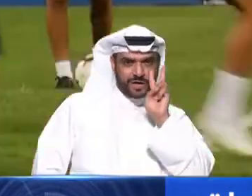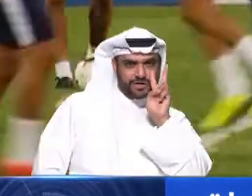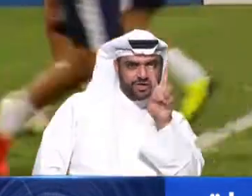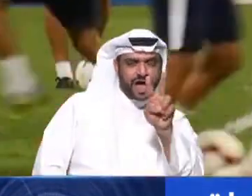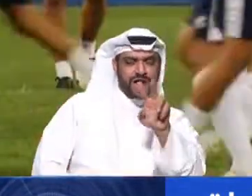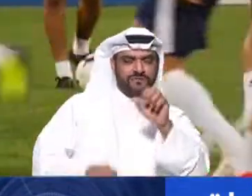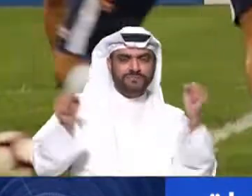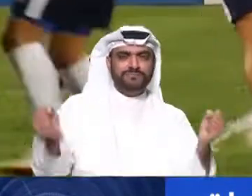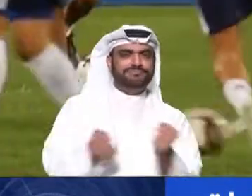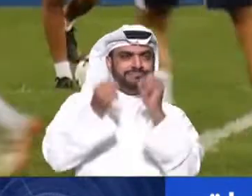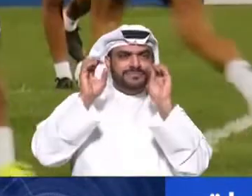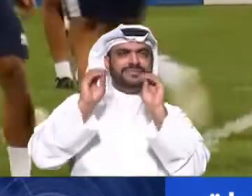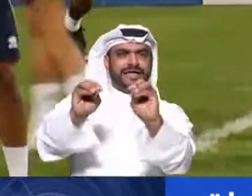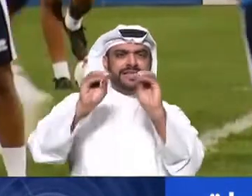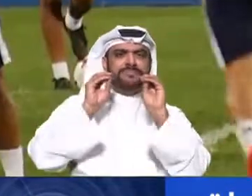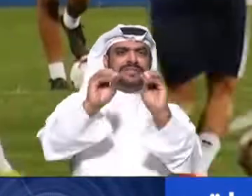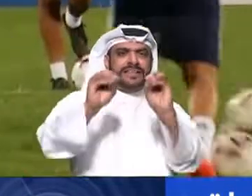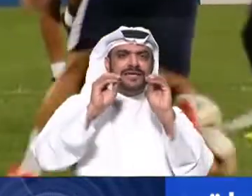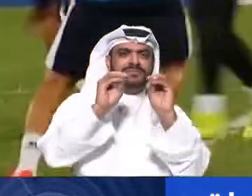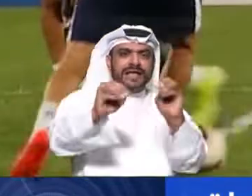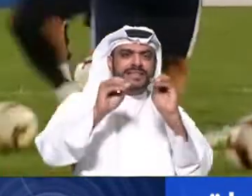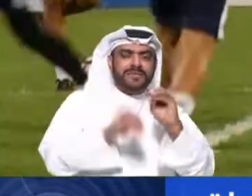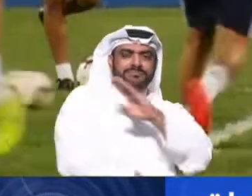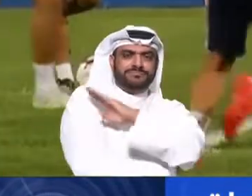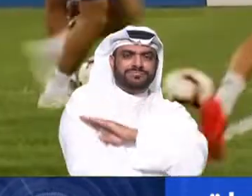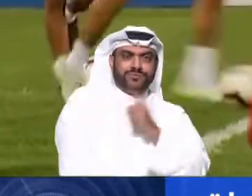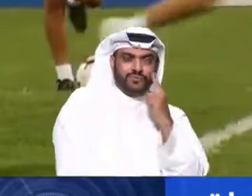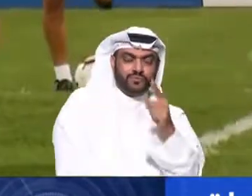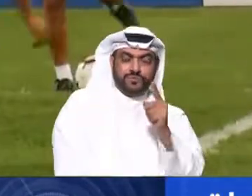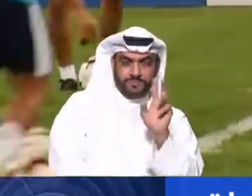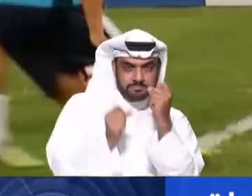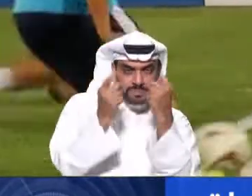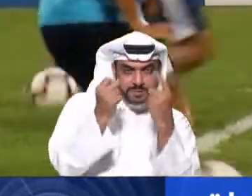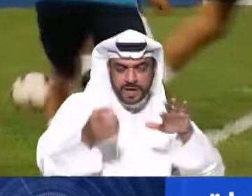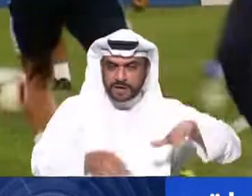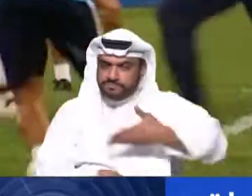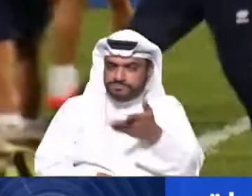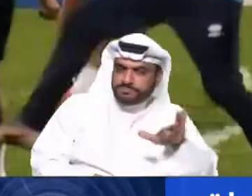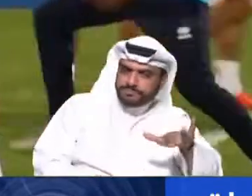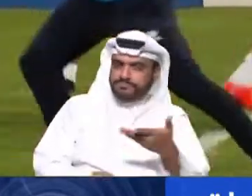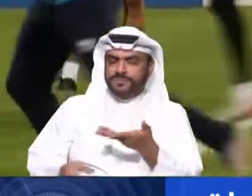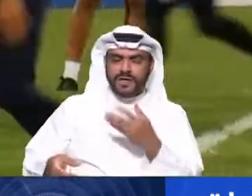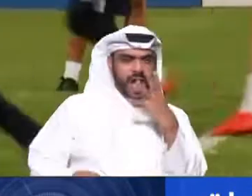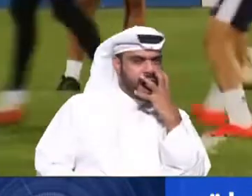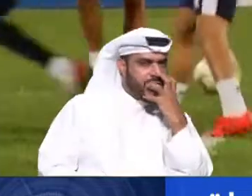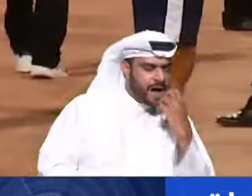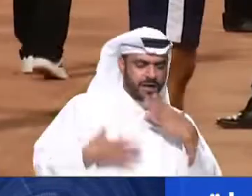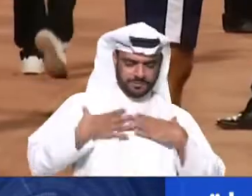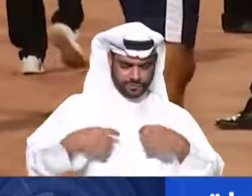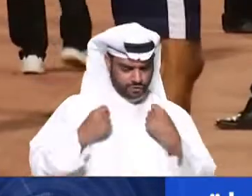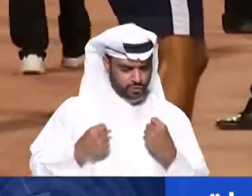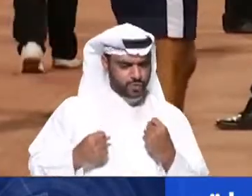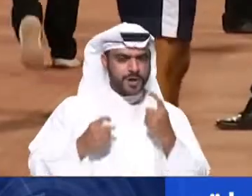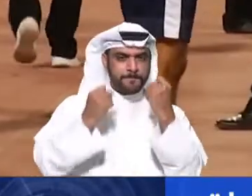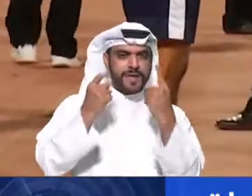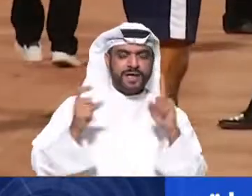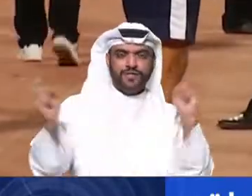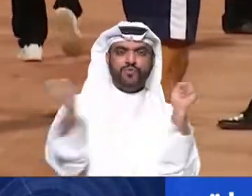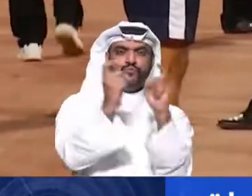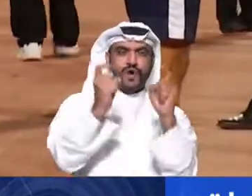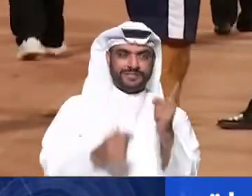من تدريبات الأزرق على استاد عمان الدولية، واطمأن على سير التدريبات وجاهزية المنتخب لخوض